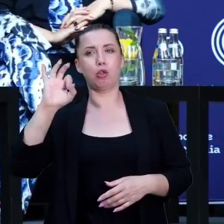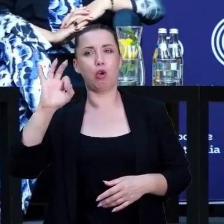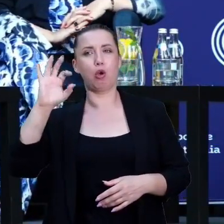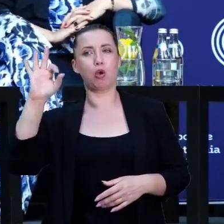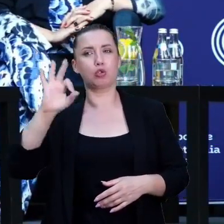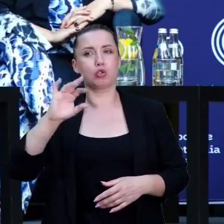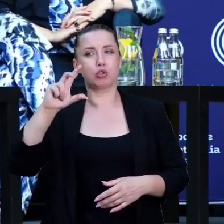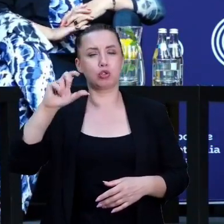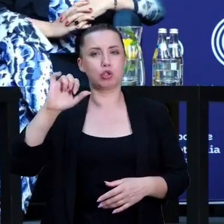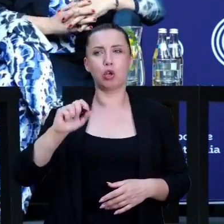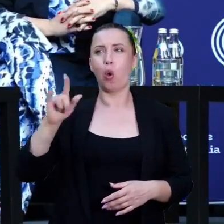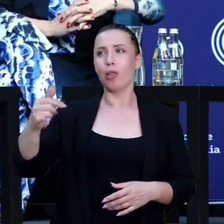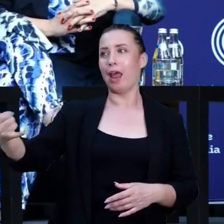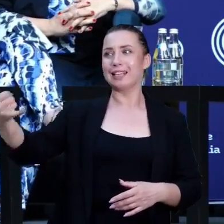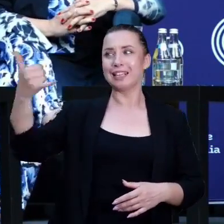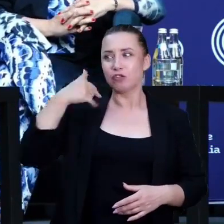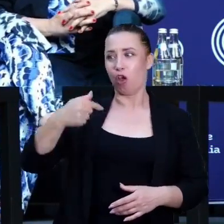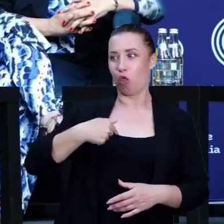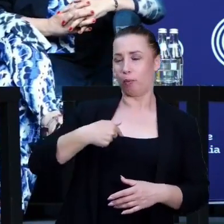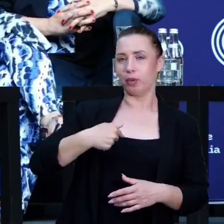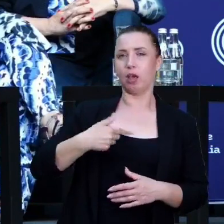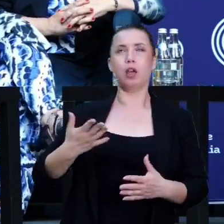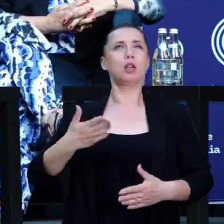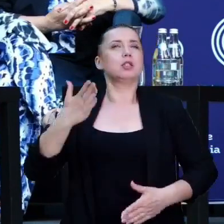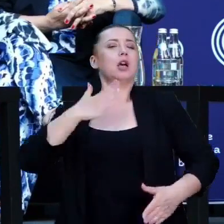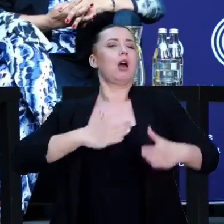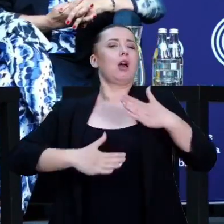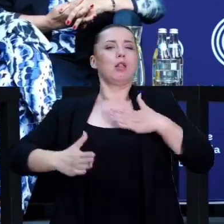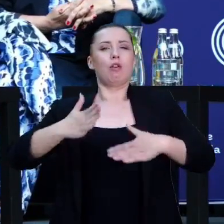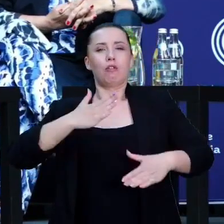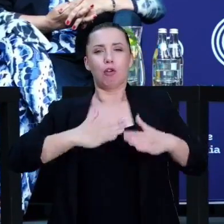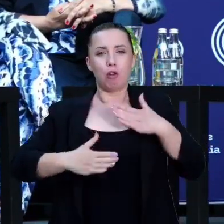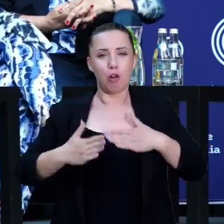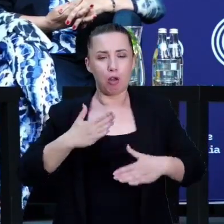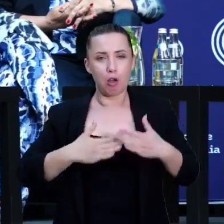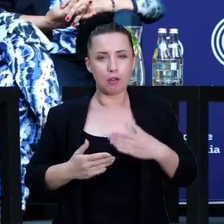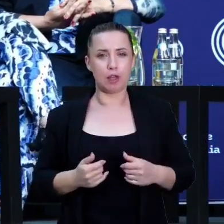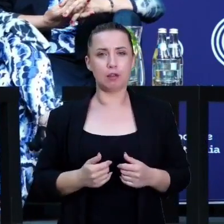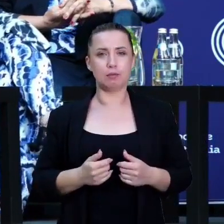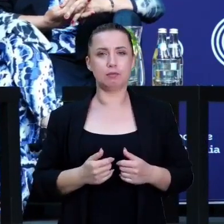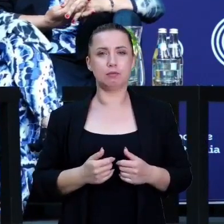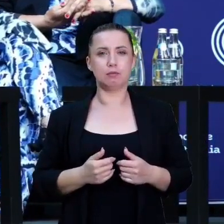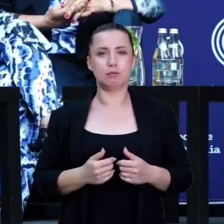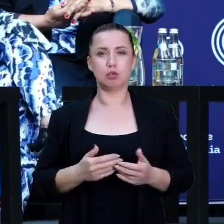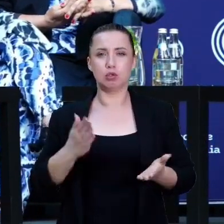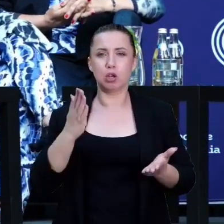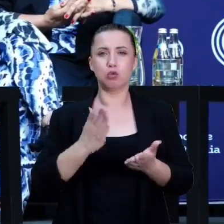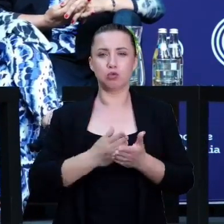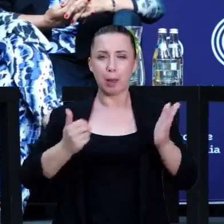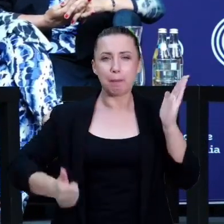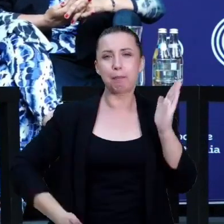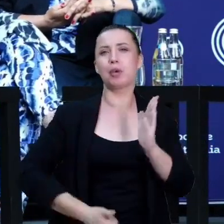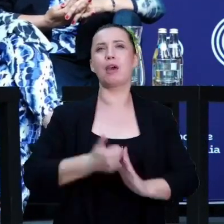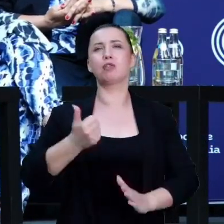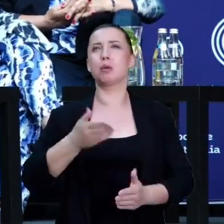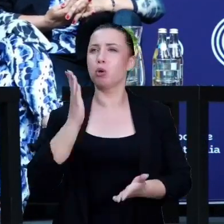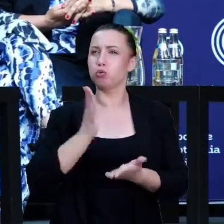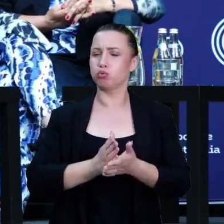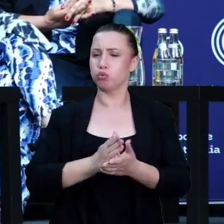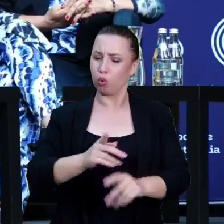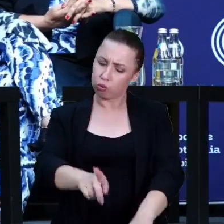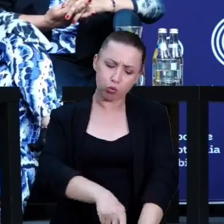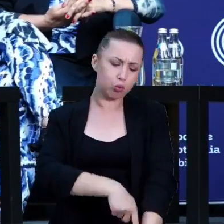zadzwoniła wtedy do mnie z taką radością mi obwieszczając, że właściwie po raz pierwszy albo od bardzo